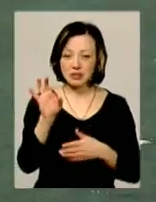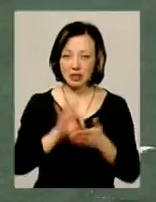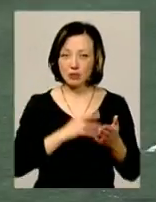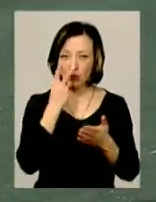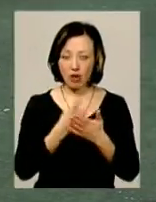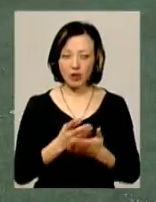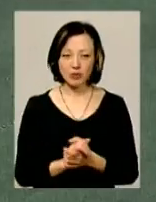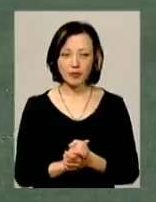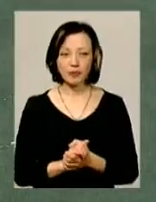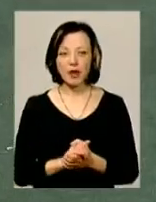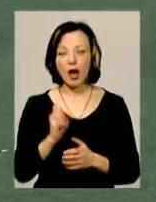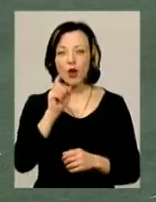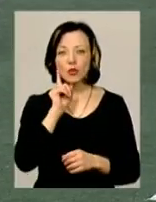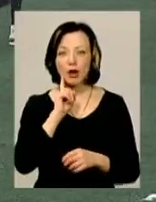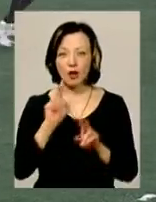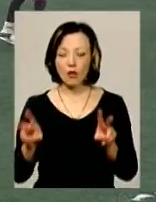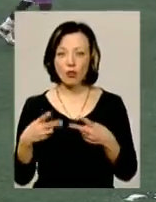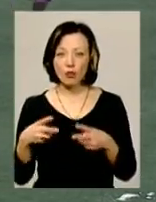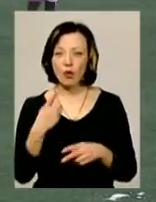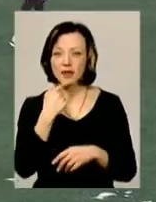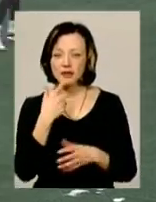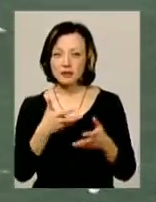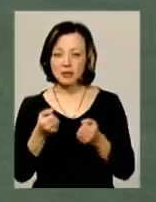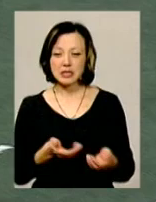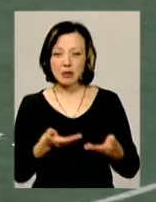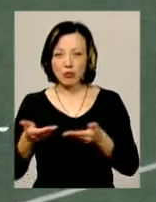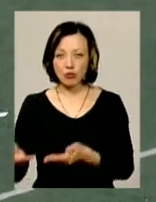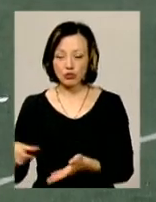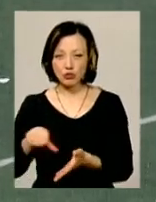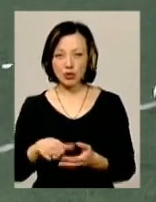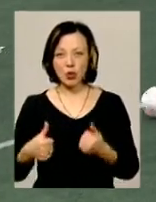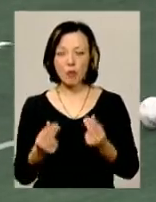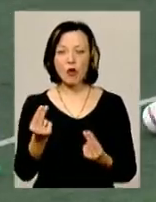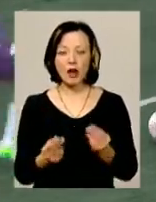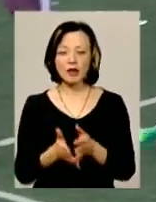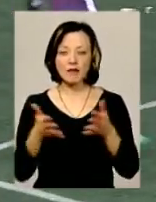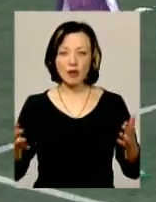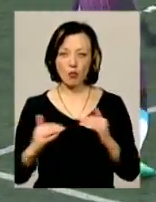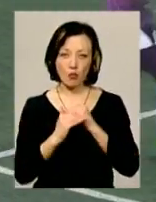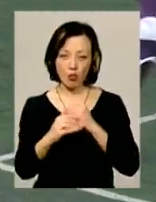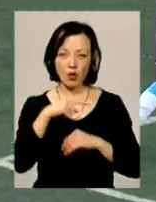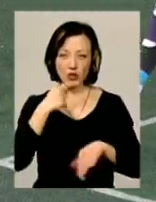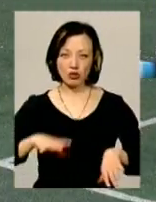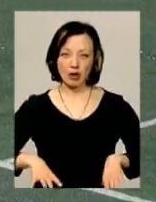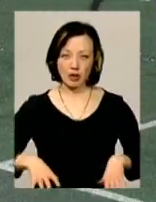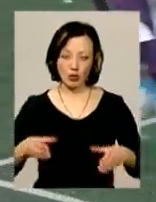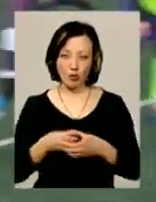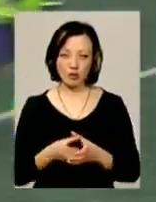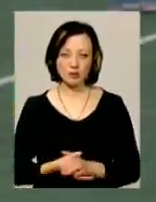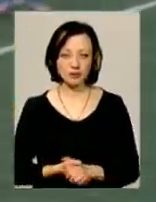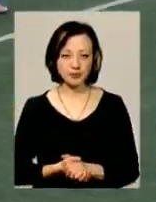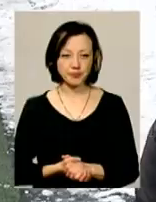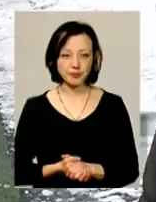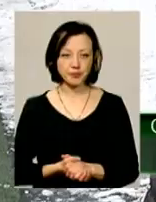показується. А юнаки футбольного клубу «Красилів» прийняли запрошення взяти участь у турнірі, щоб пограти на великому полі, говорить тренер цієї команди Сергій